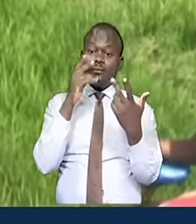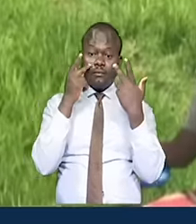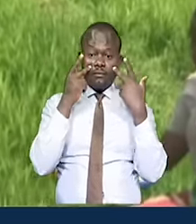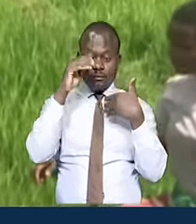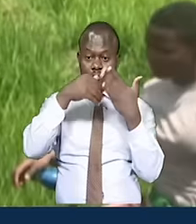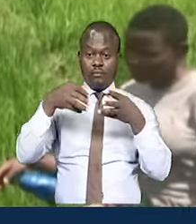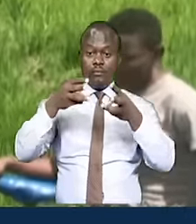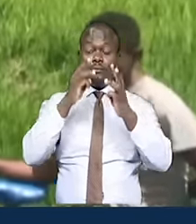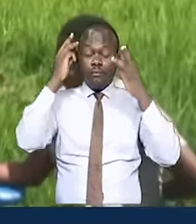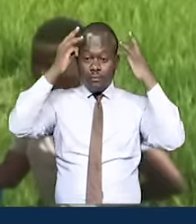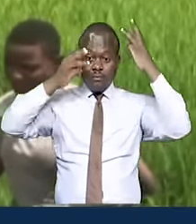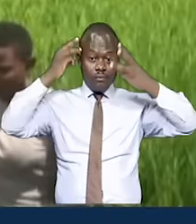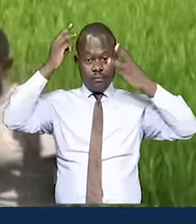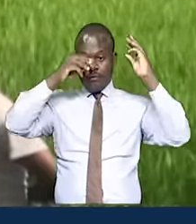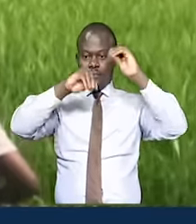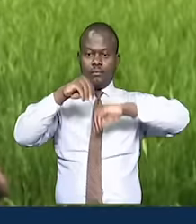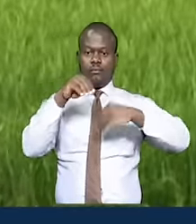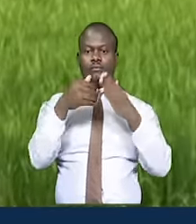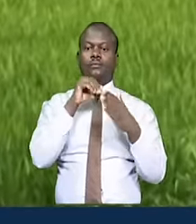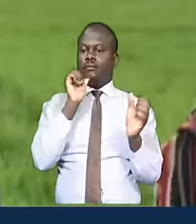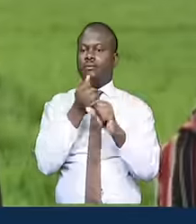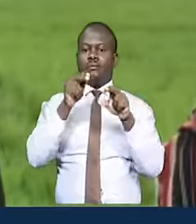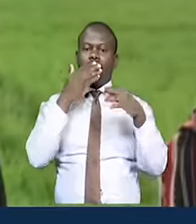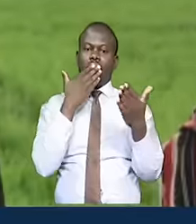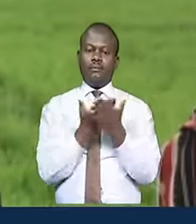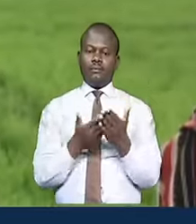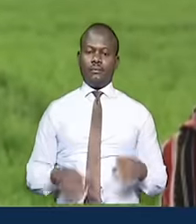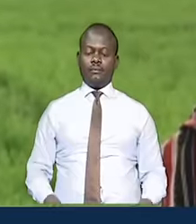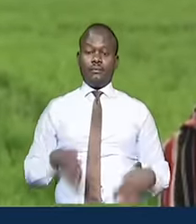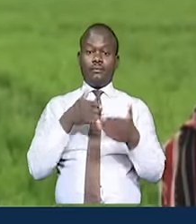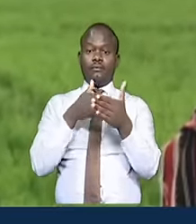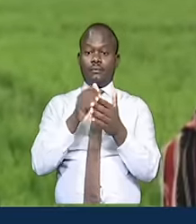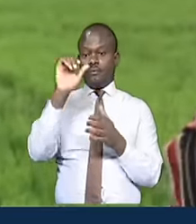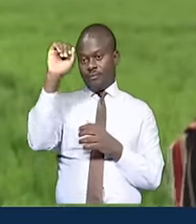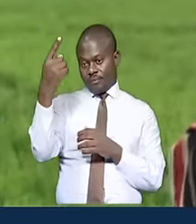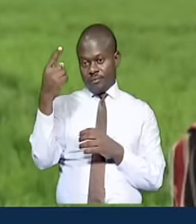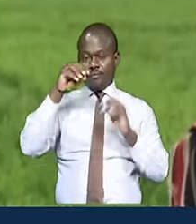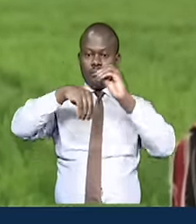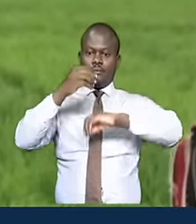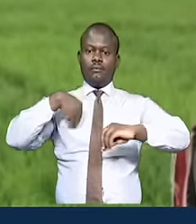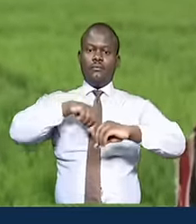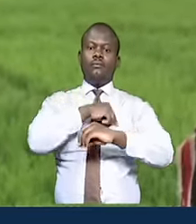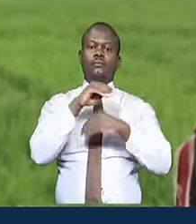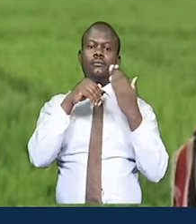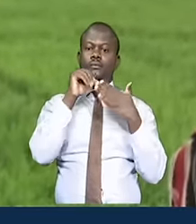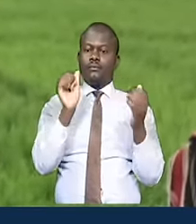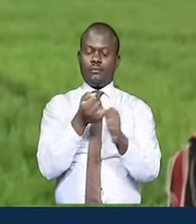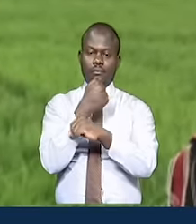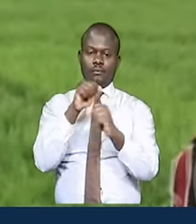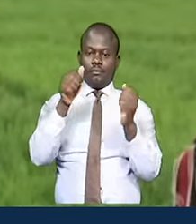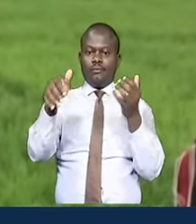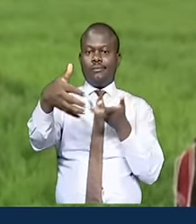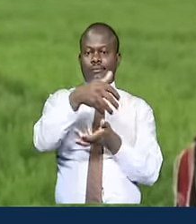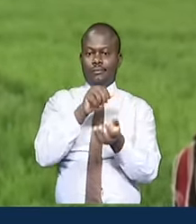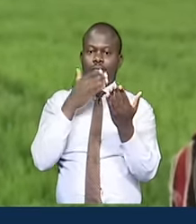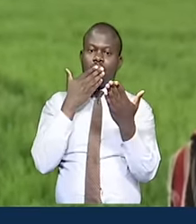buryo hari impungenge ku musaruro w'iki gihembwe utazagenda neza imbogamizi ya mbere uyu musaruro dufite ntago tubasha kukurikirana neza turi